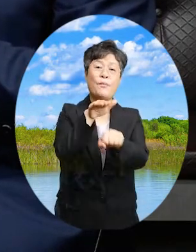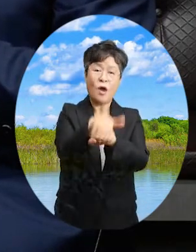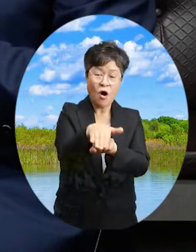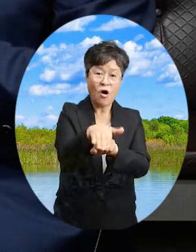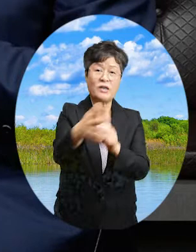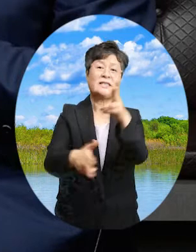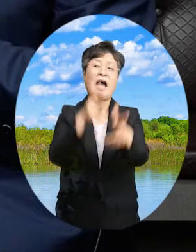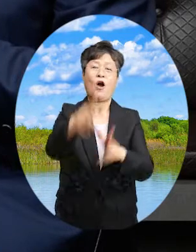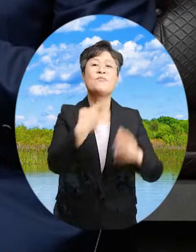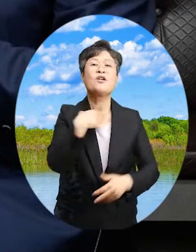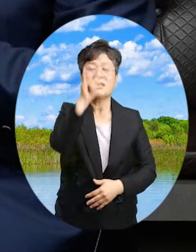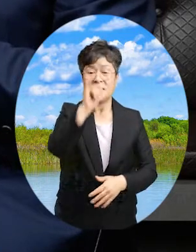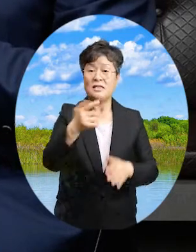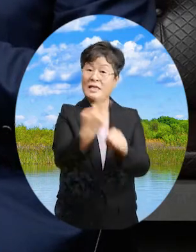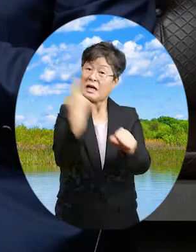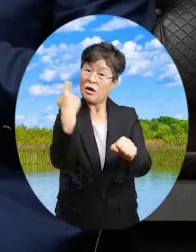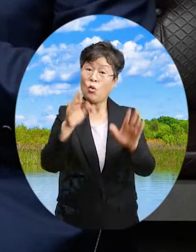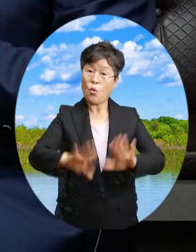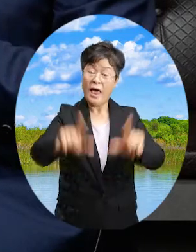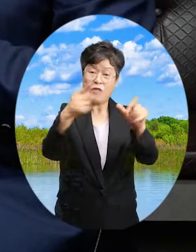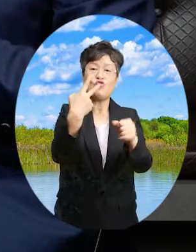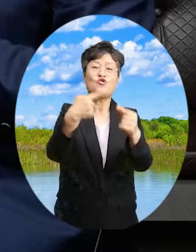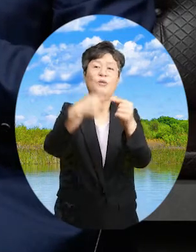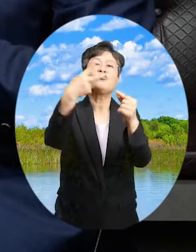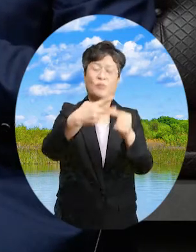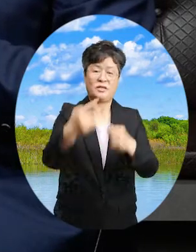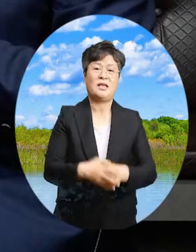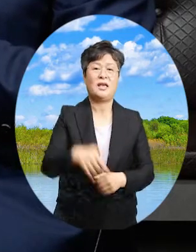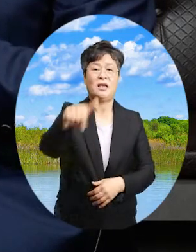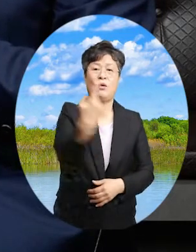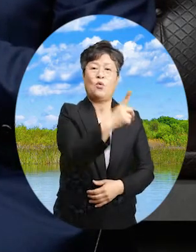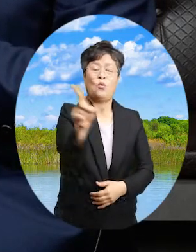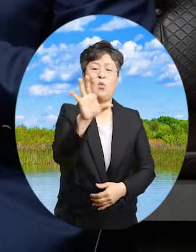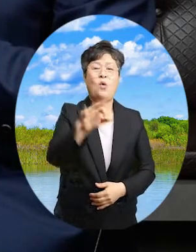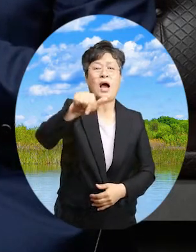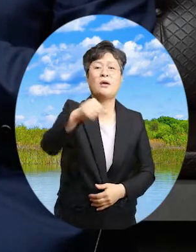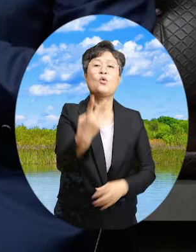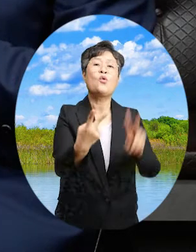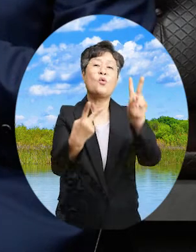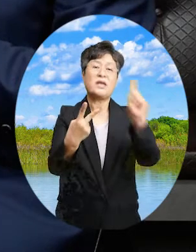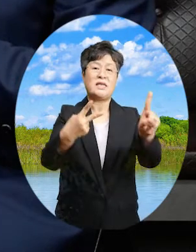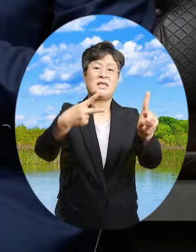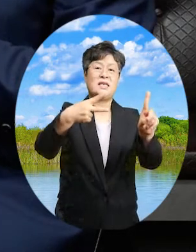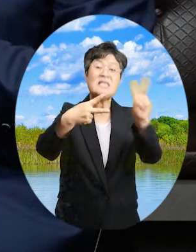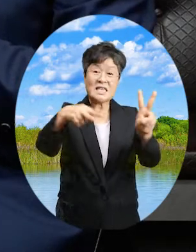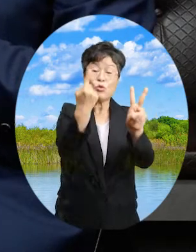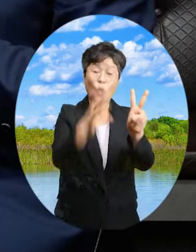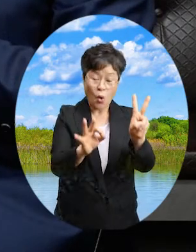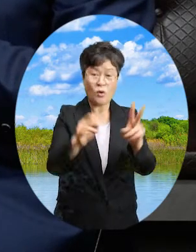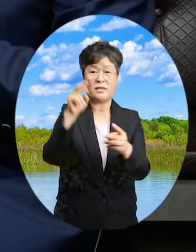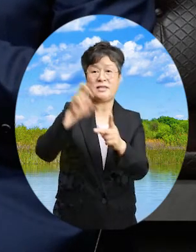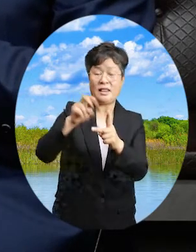작년에 이어서 올해도 한 20분 이상 네. 지역주민들이 참여하고 있고 굉장히 열정적이더라고요. 네. 그런 측면에서 봤을